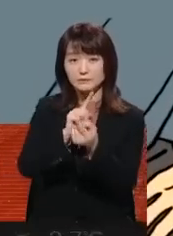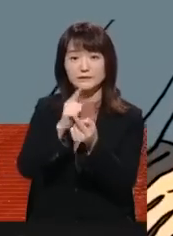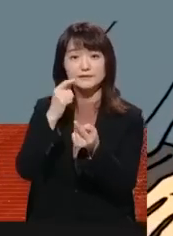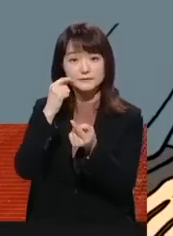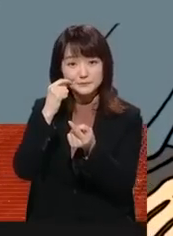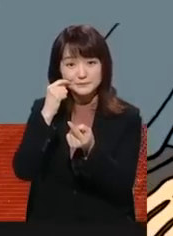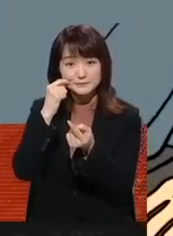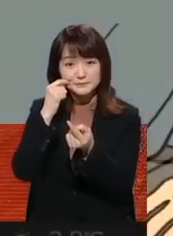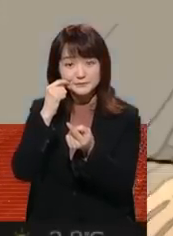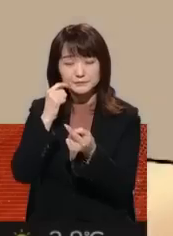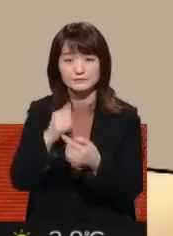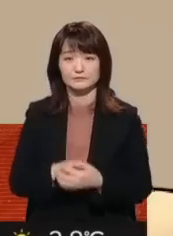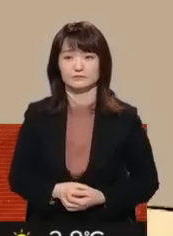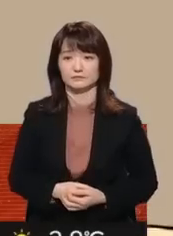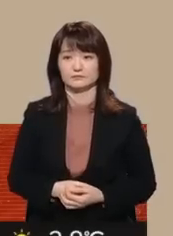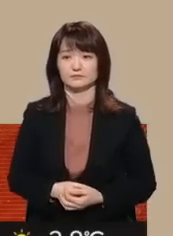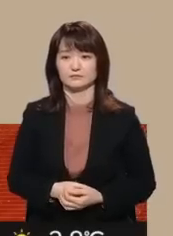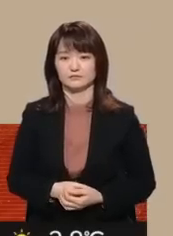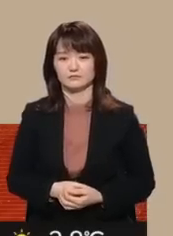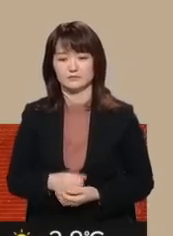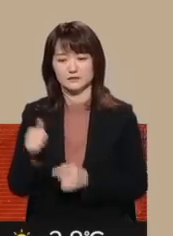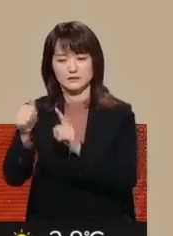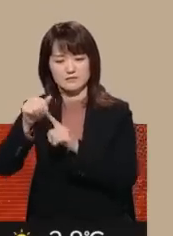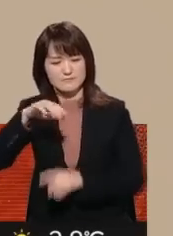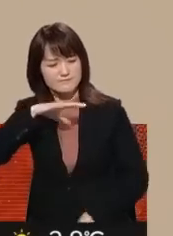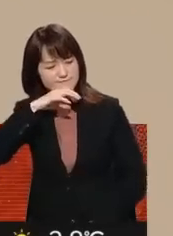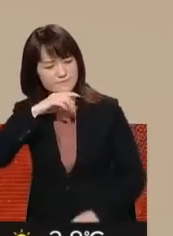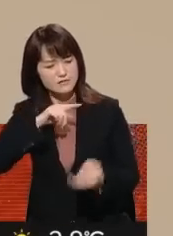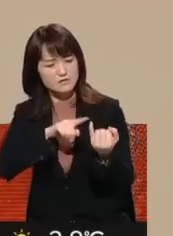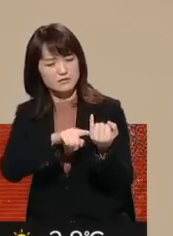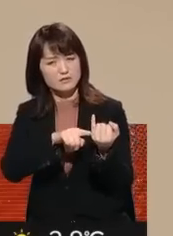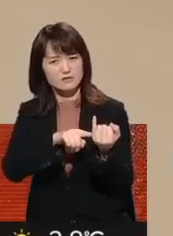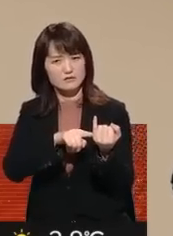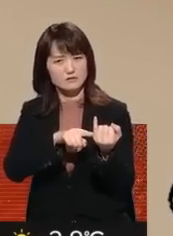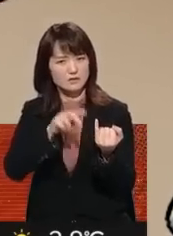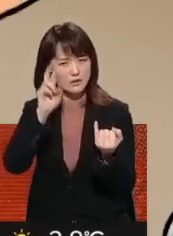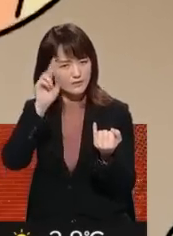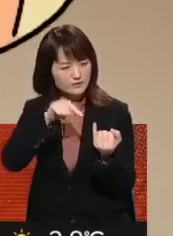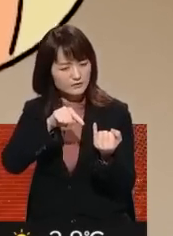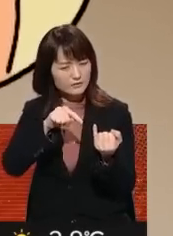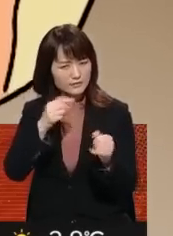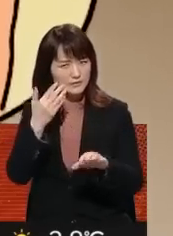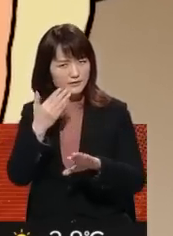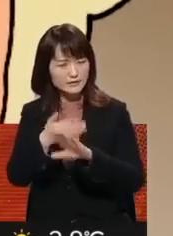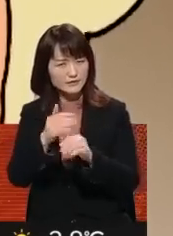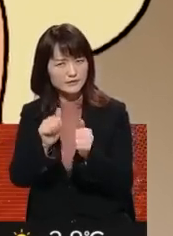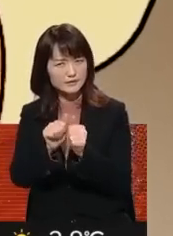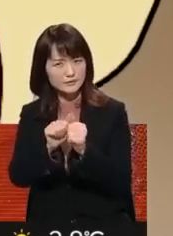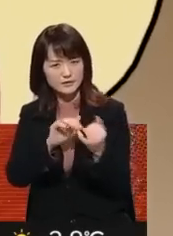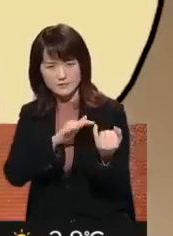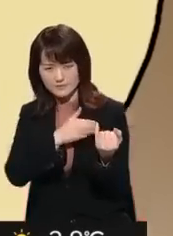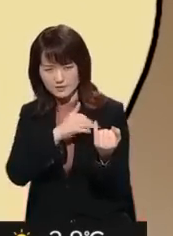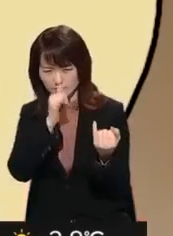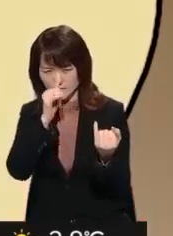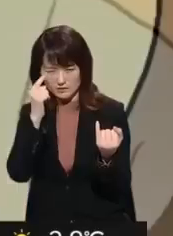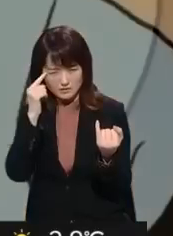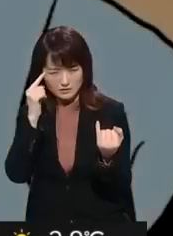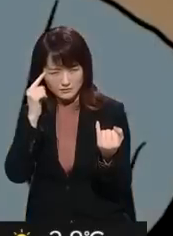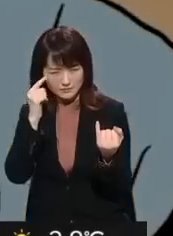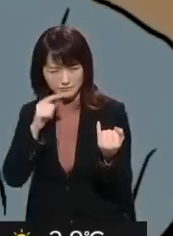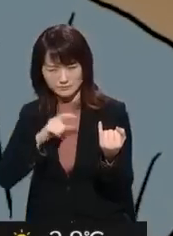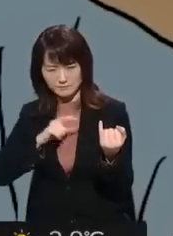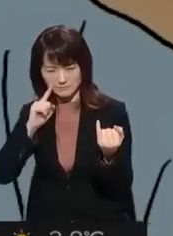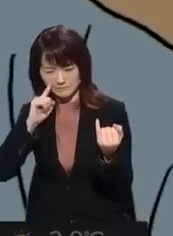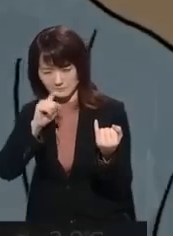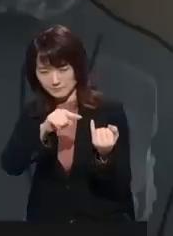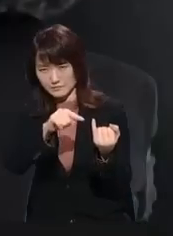이제 그것에 대해서 불만을 갖고 혹시 너 다른 남자 있는 거 아니냐라고 의심을 하고요 의심을 한